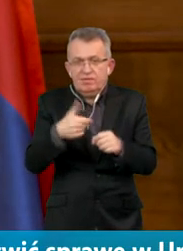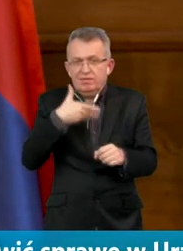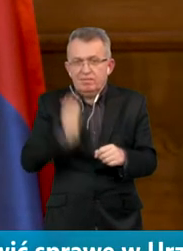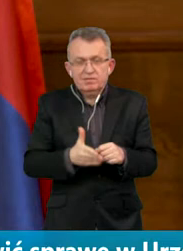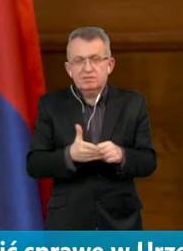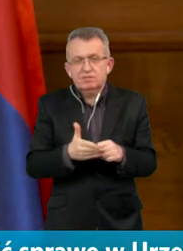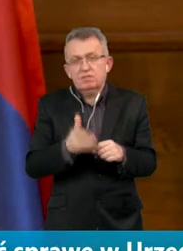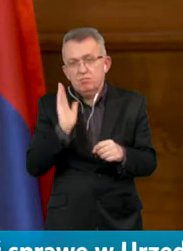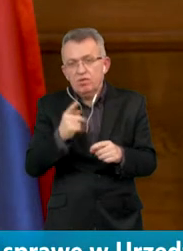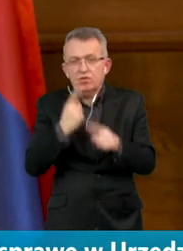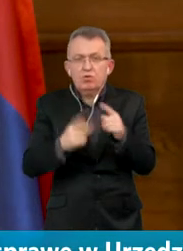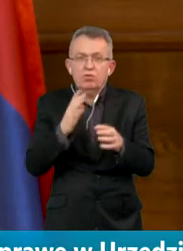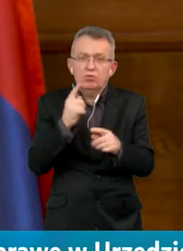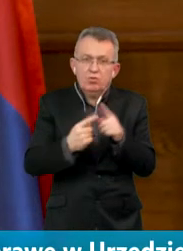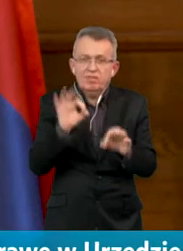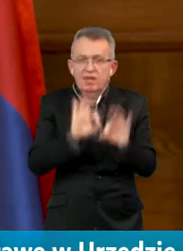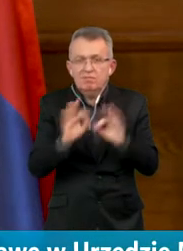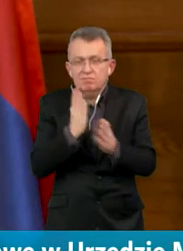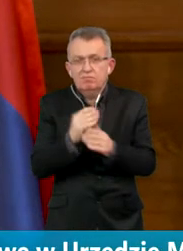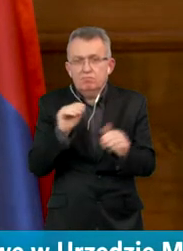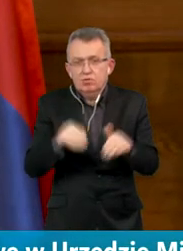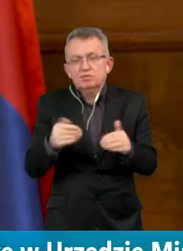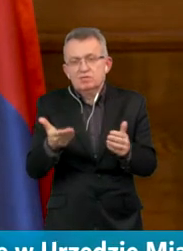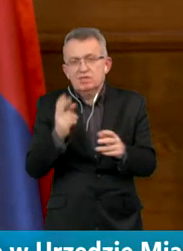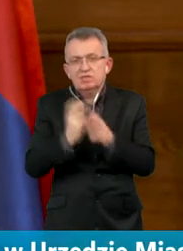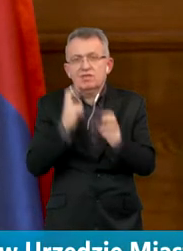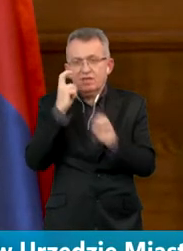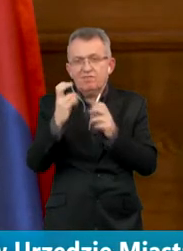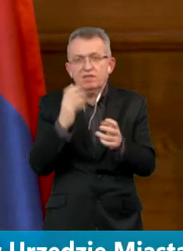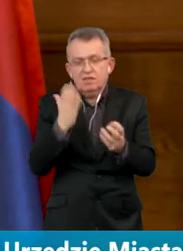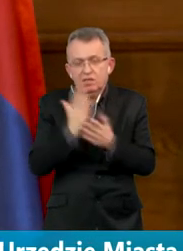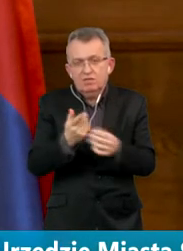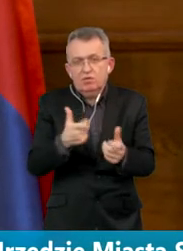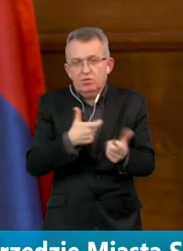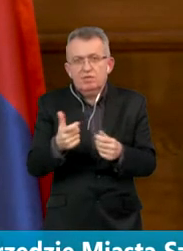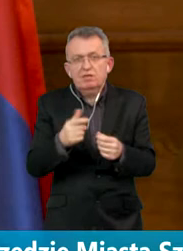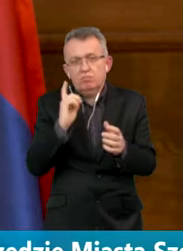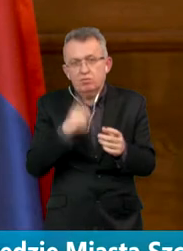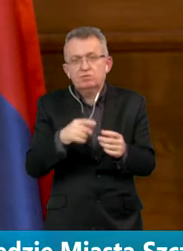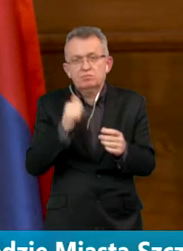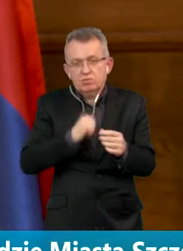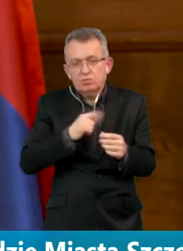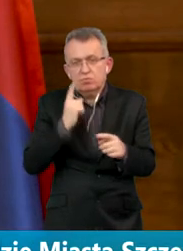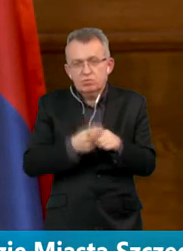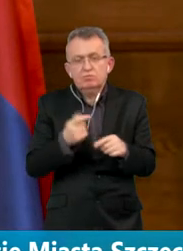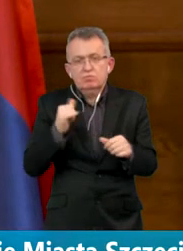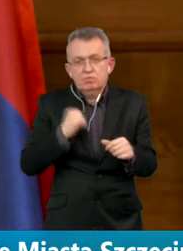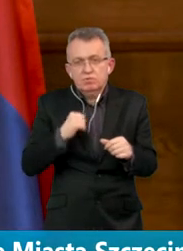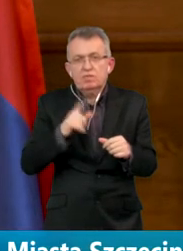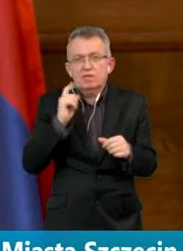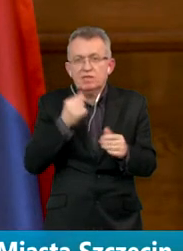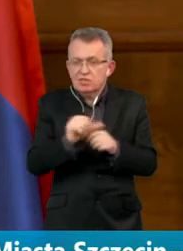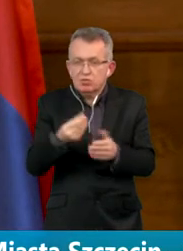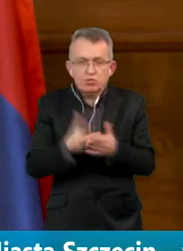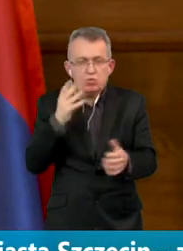wydarzy, poza jakimiś drobnymi naprawami, remontami, które tramwaje szczecińskie wykonują na bieżąco. Niestety musimy się uzbroić w cierpliwość. Są to bardzo drogie